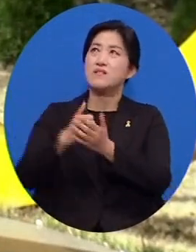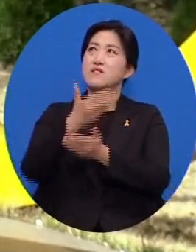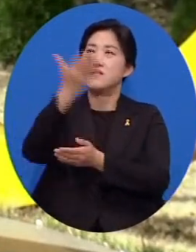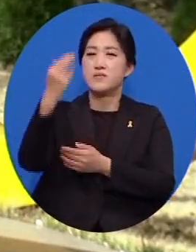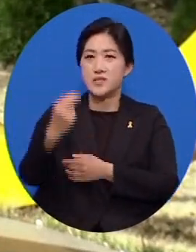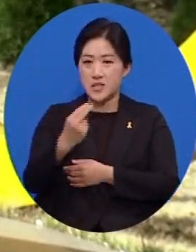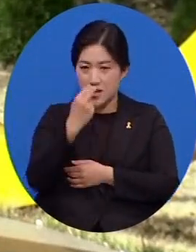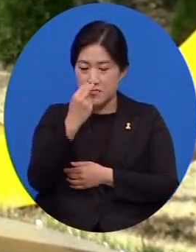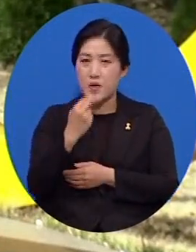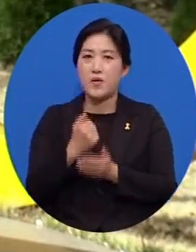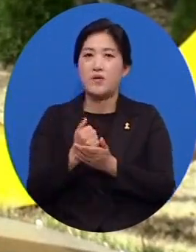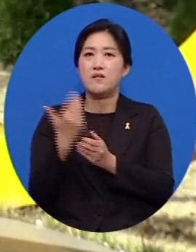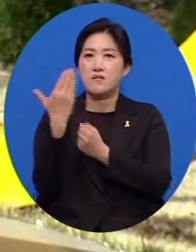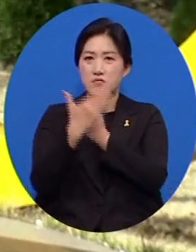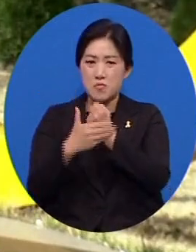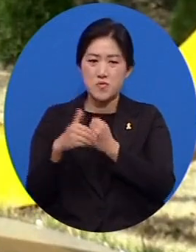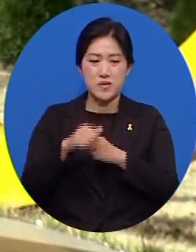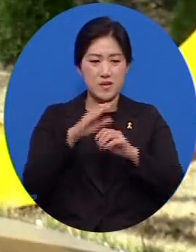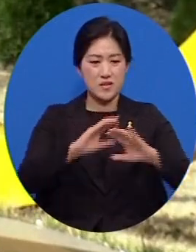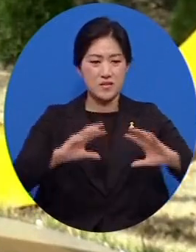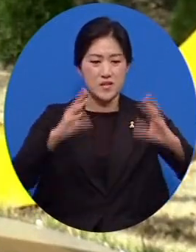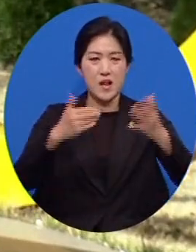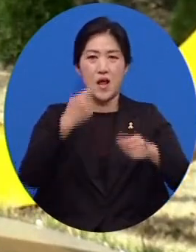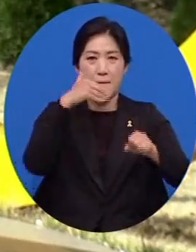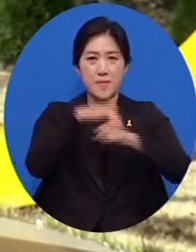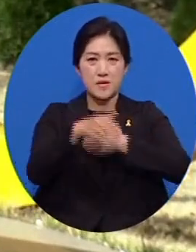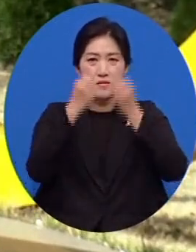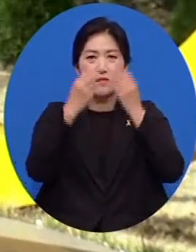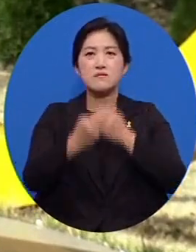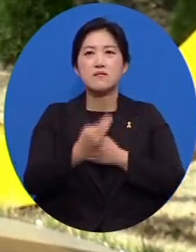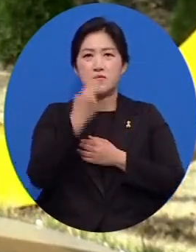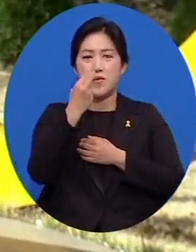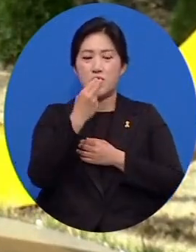이 나라의 민주주의의 새로운 생명으로 거듭나게 됐습니다.